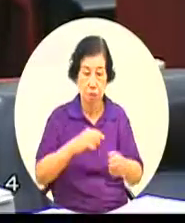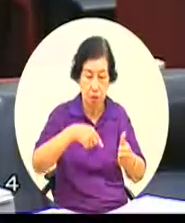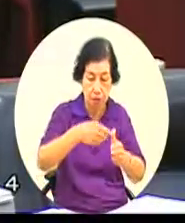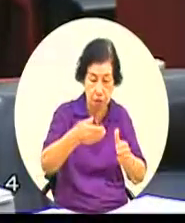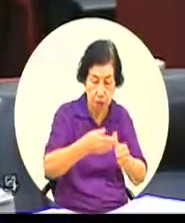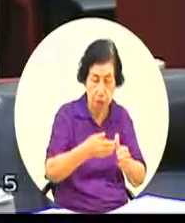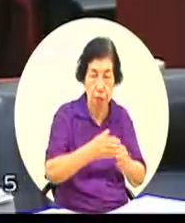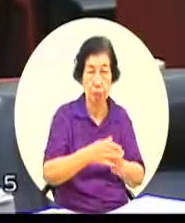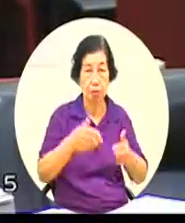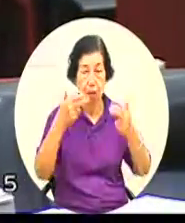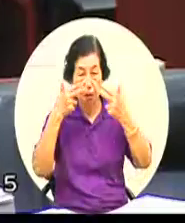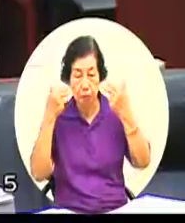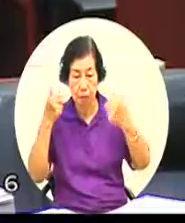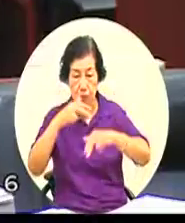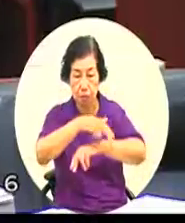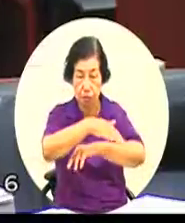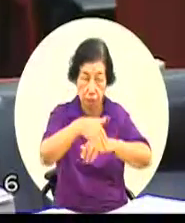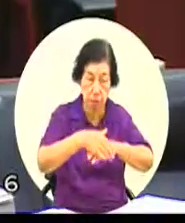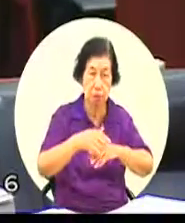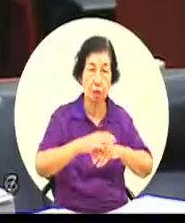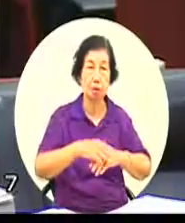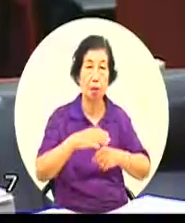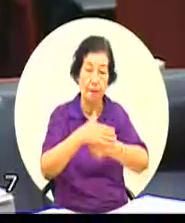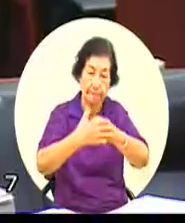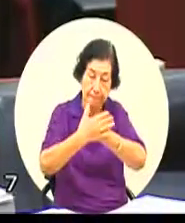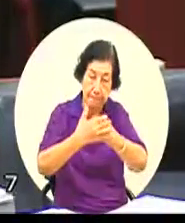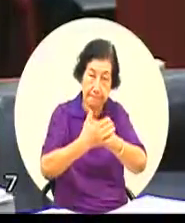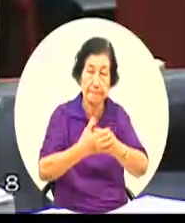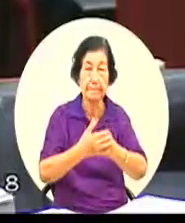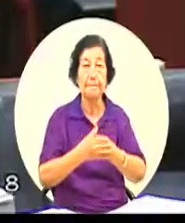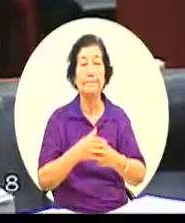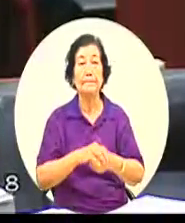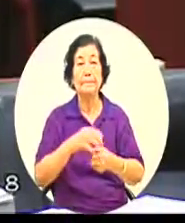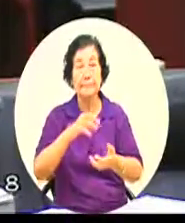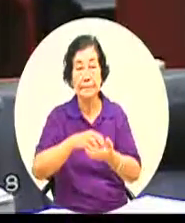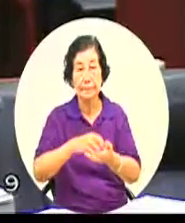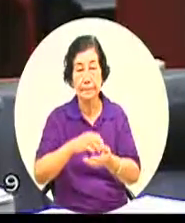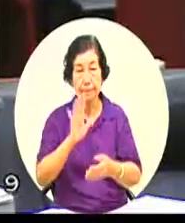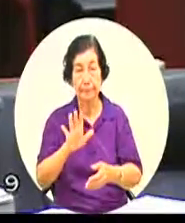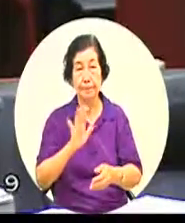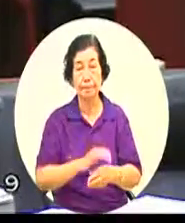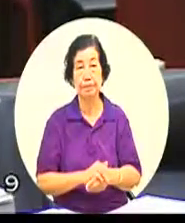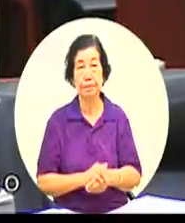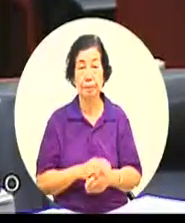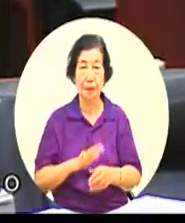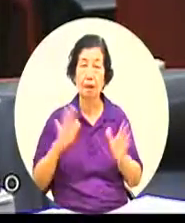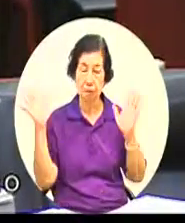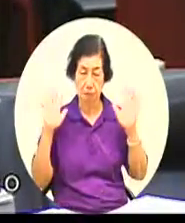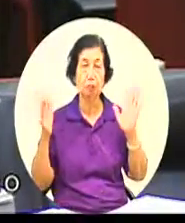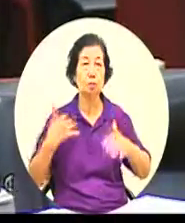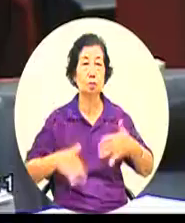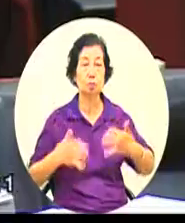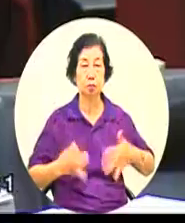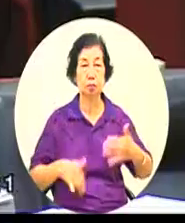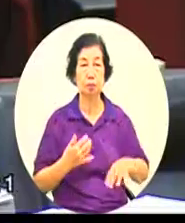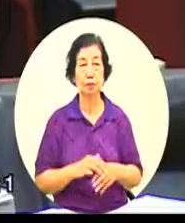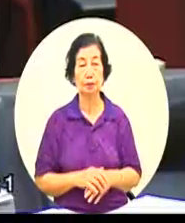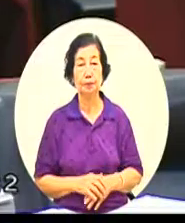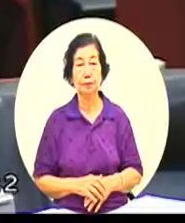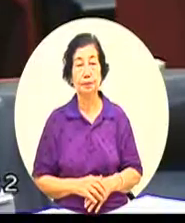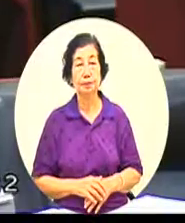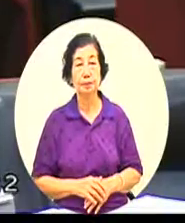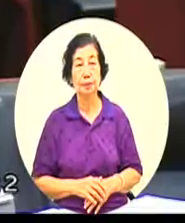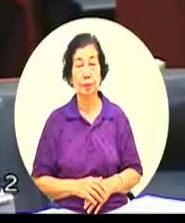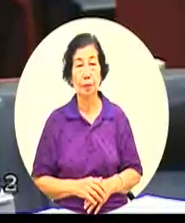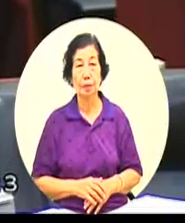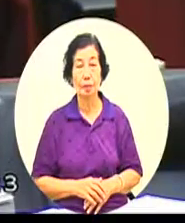教育权是一个保障啦。无囡仔就哎停课，囡仔还一个，结果读